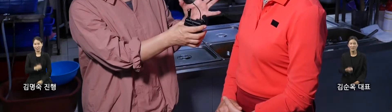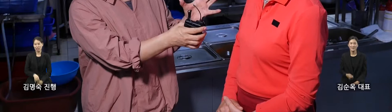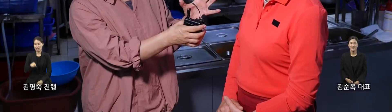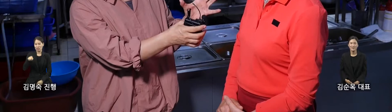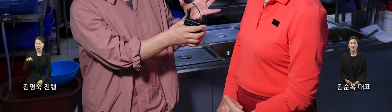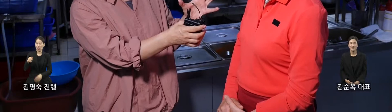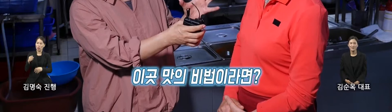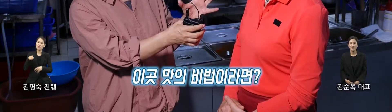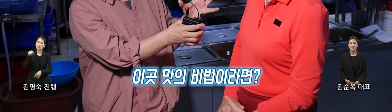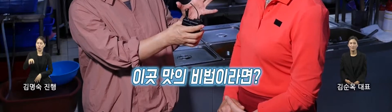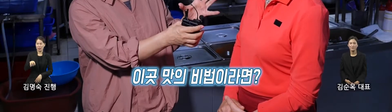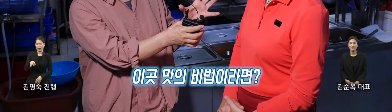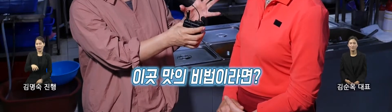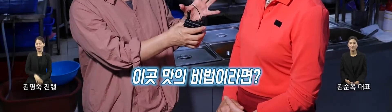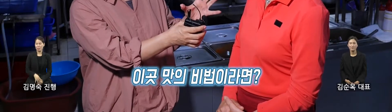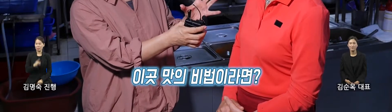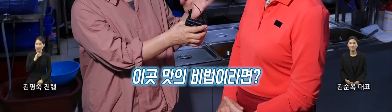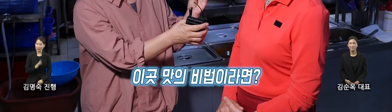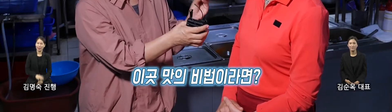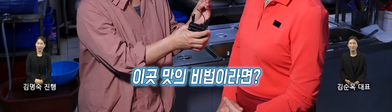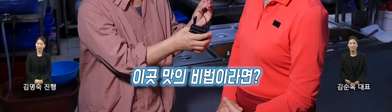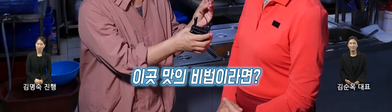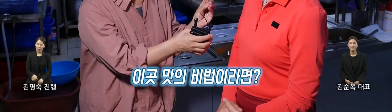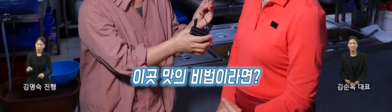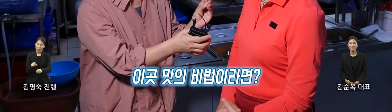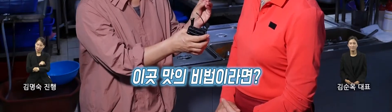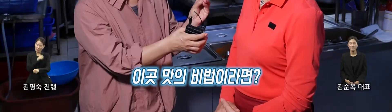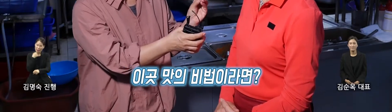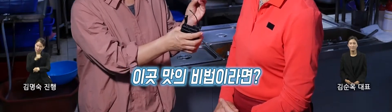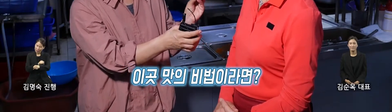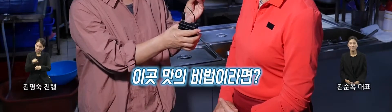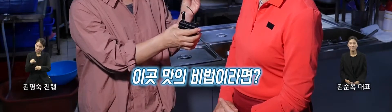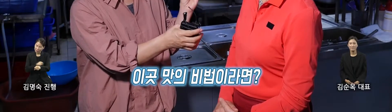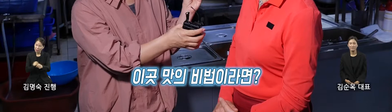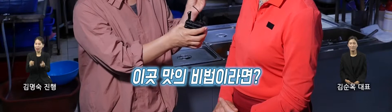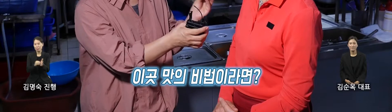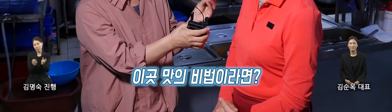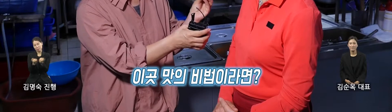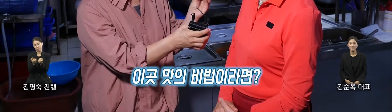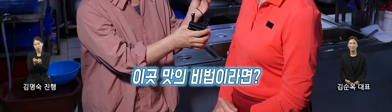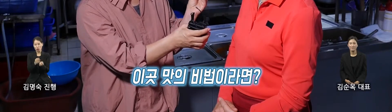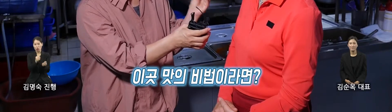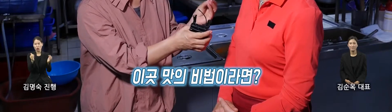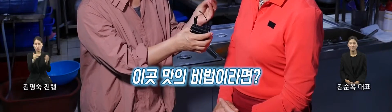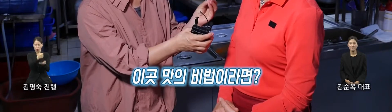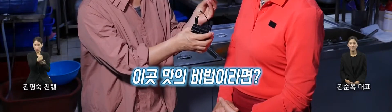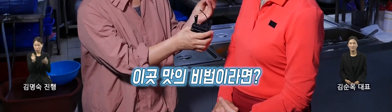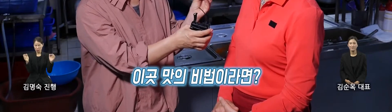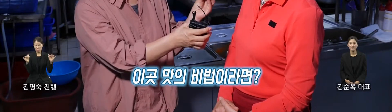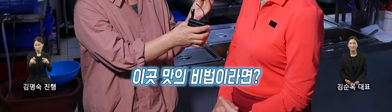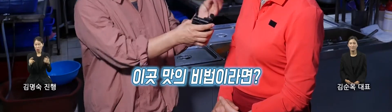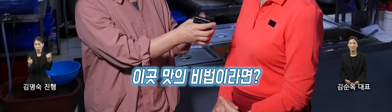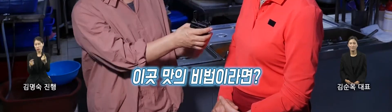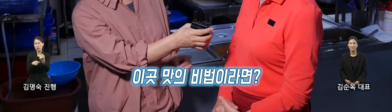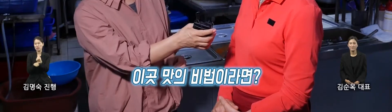이제 사장님네만의 어떤 그런 맛의 비법? 이 손님들이 많이 오시는 그 비결?